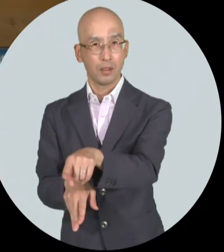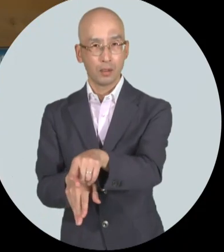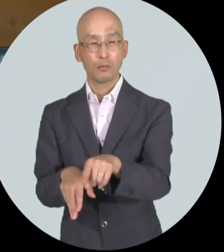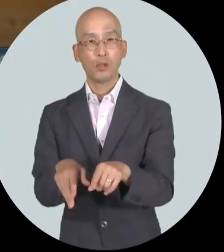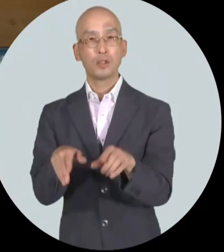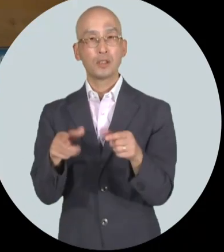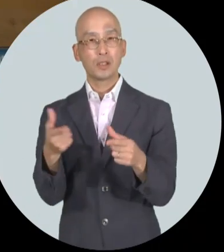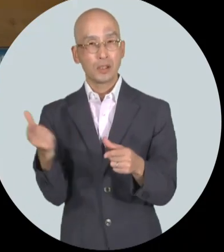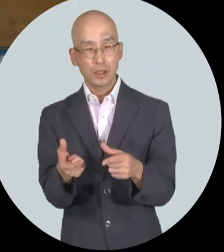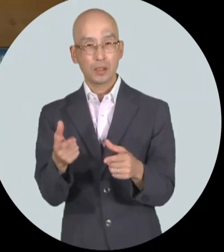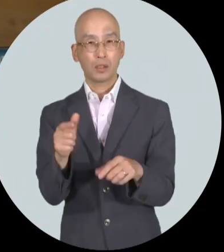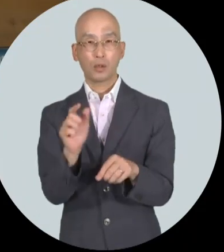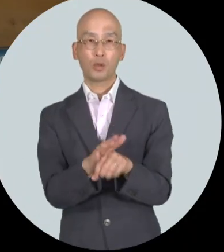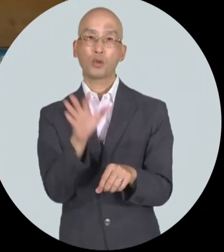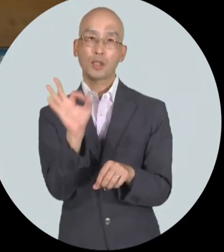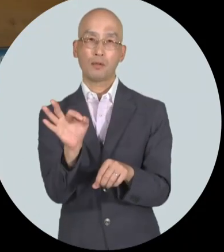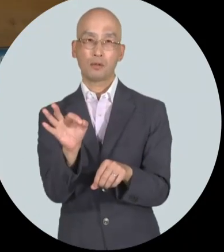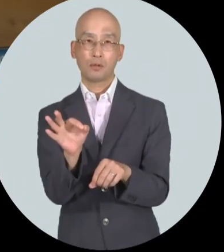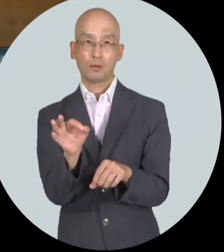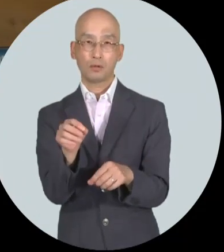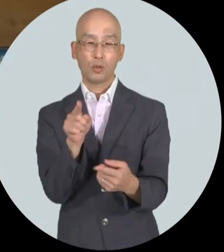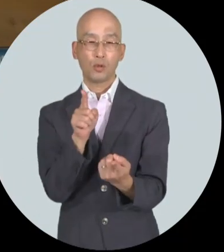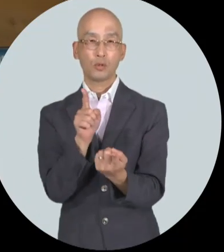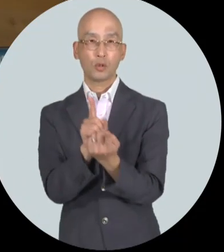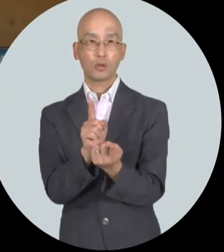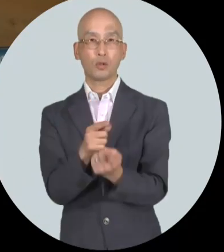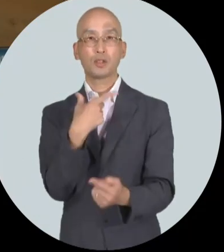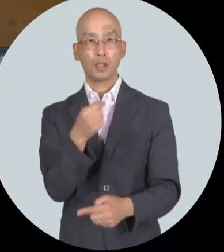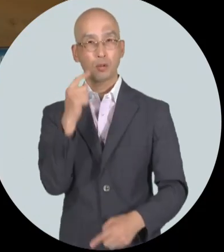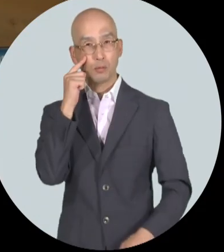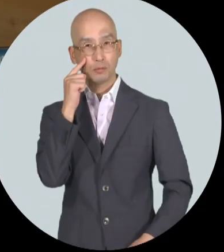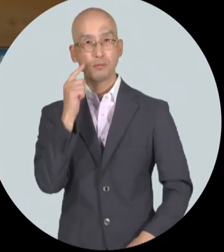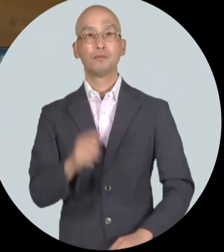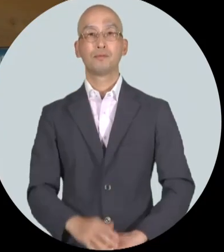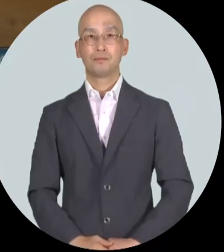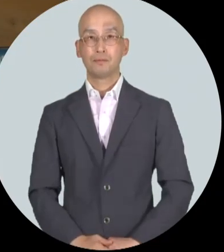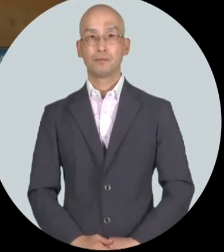を講じていきたいというふうに思っております。